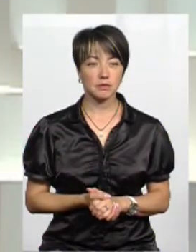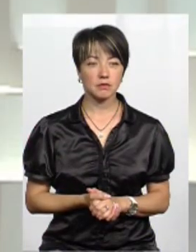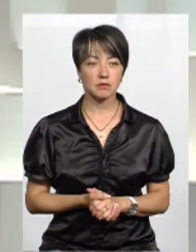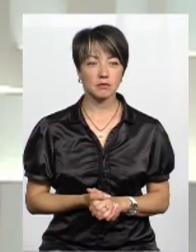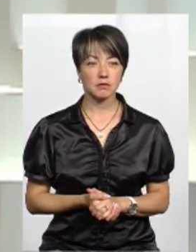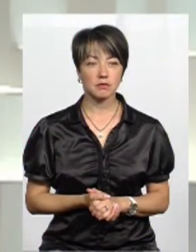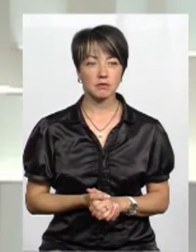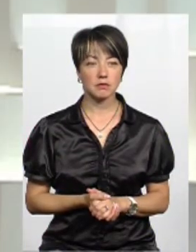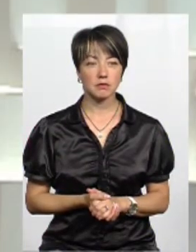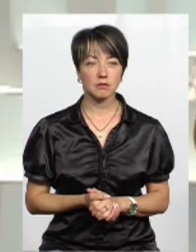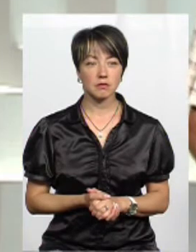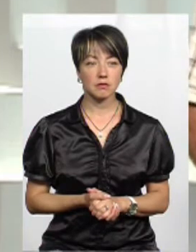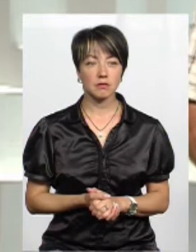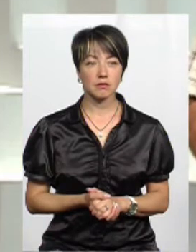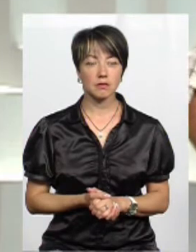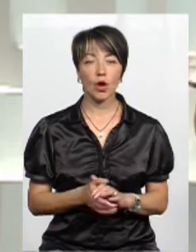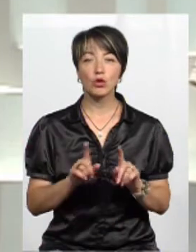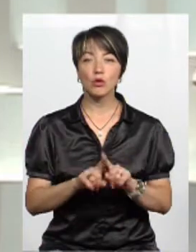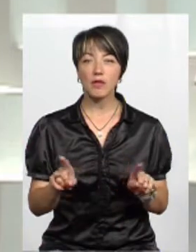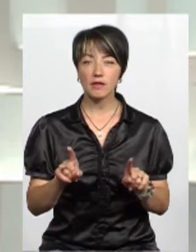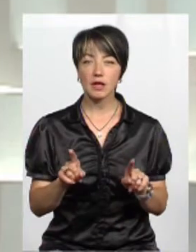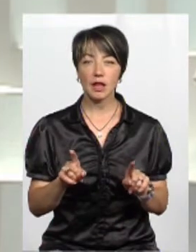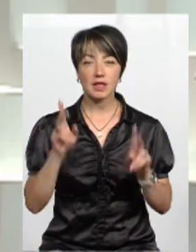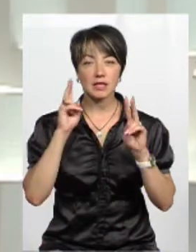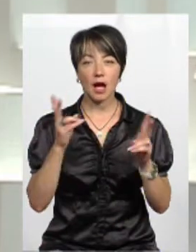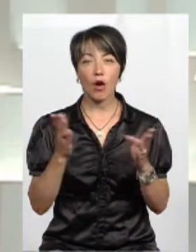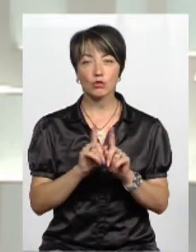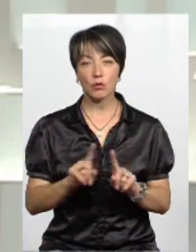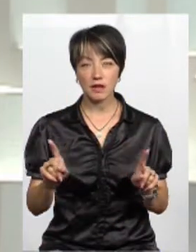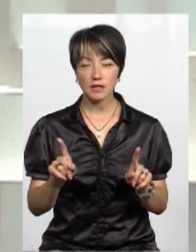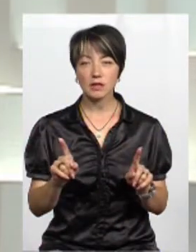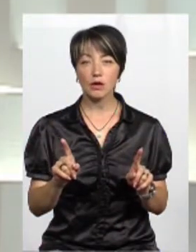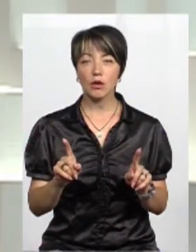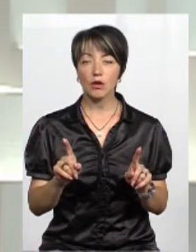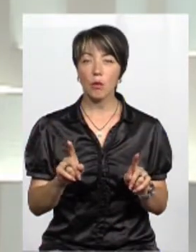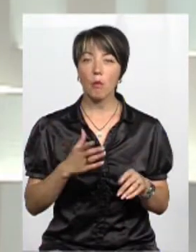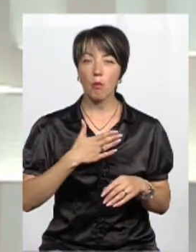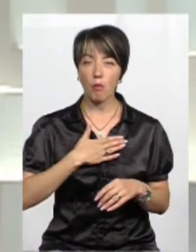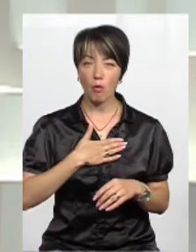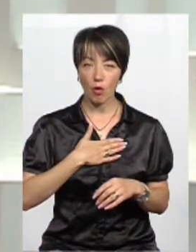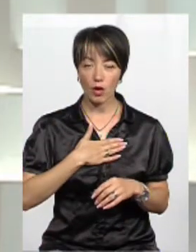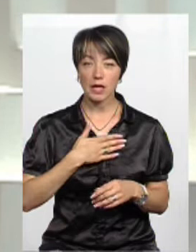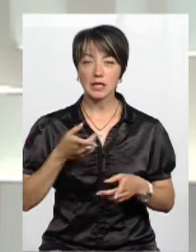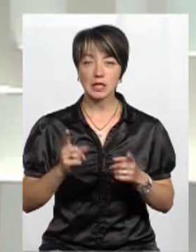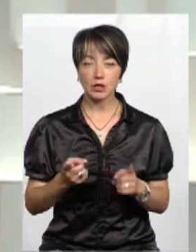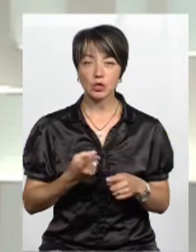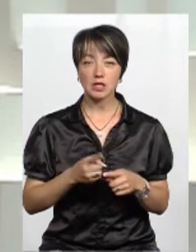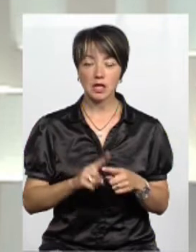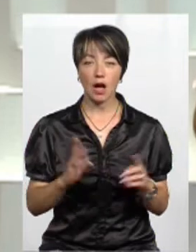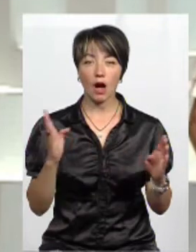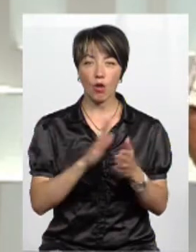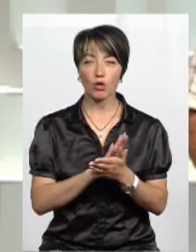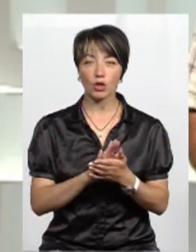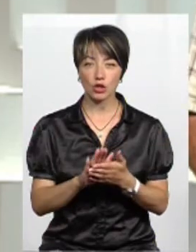Ну, це... Ну, особливість, я не знаю, яка там особливість. Особливість моя, це дійсно, це